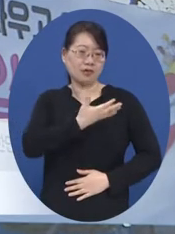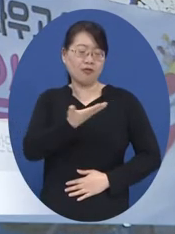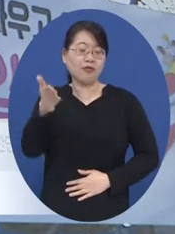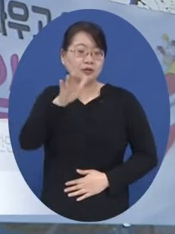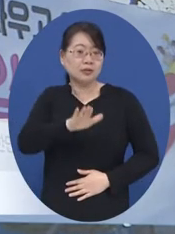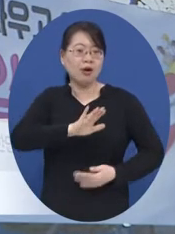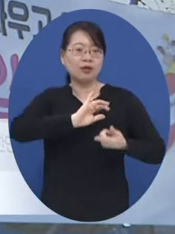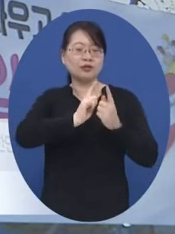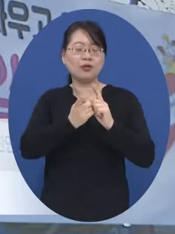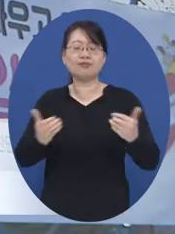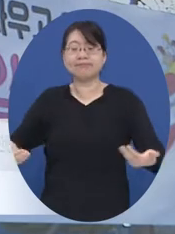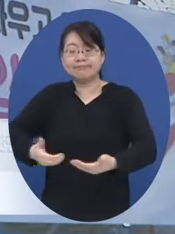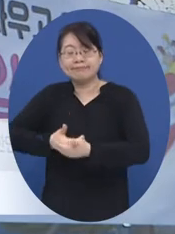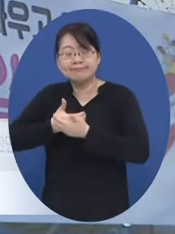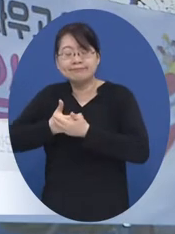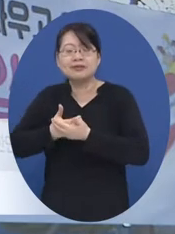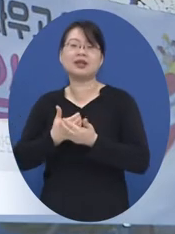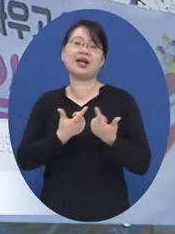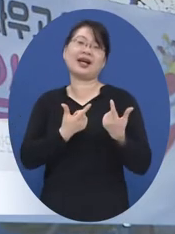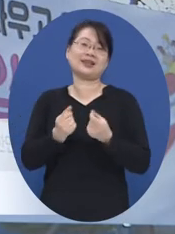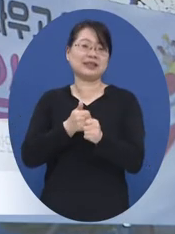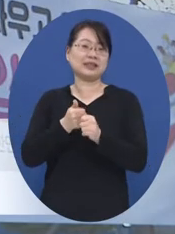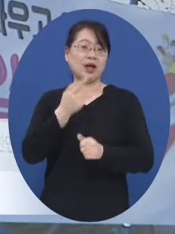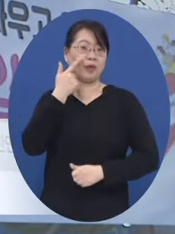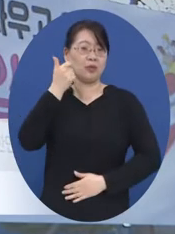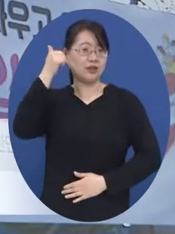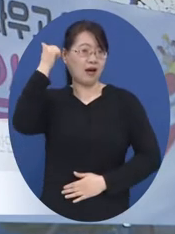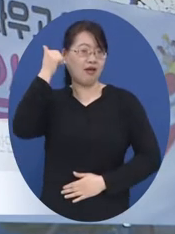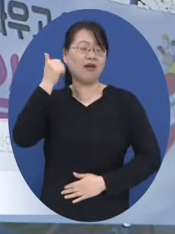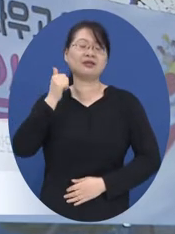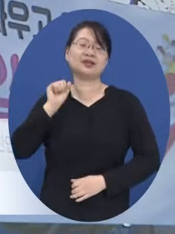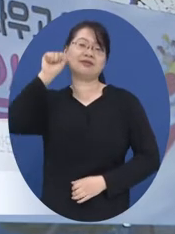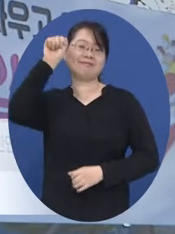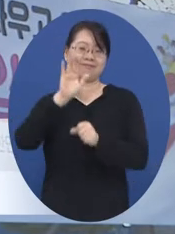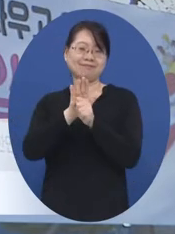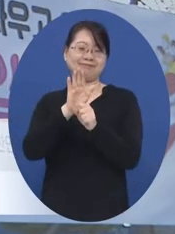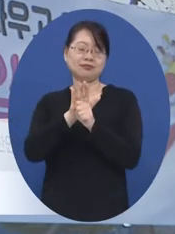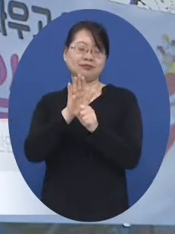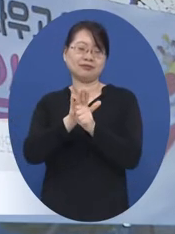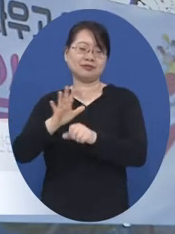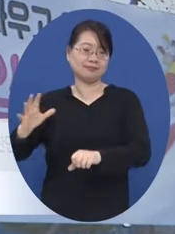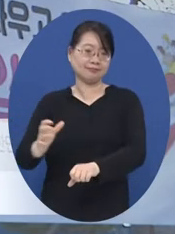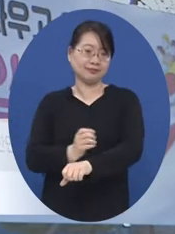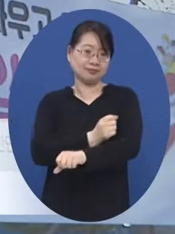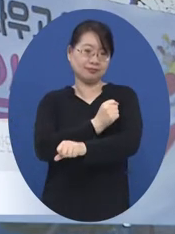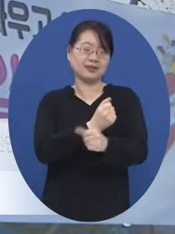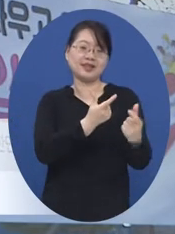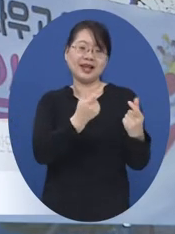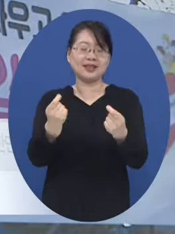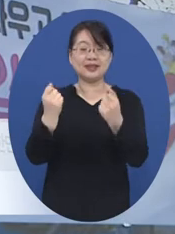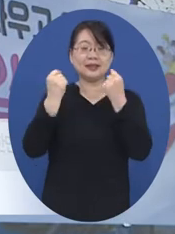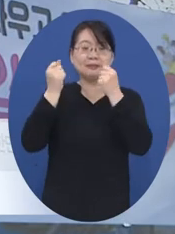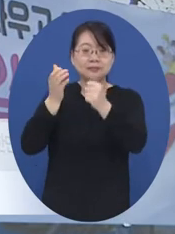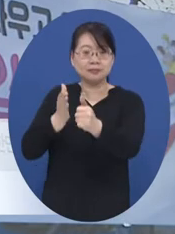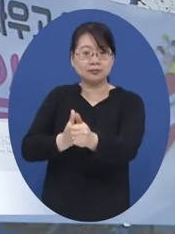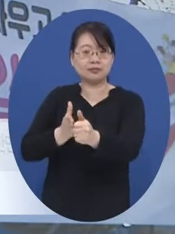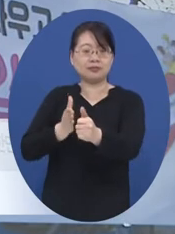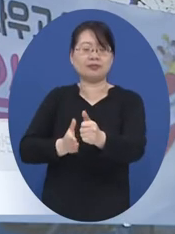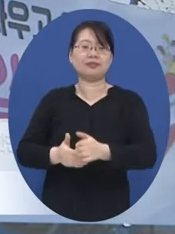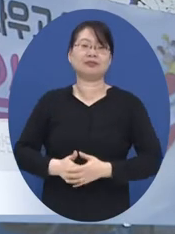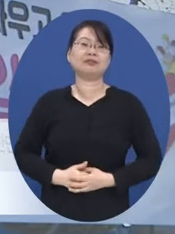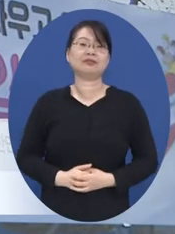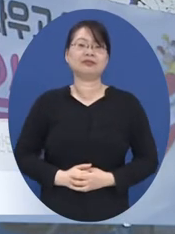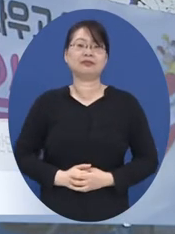함께 이겨내자는 서로를 위한 위로가 또 응원의 목소리가 커지고 있습니다. 모두 힘내셨으면 좋겠습니다.